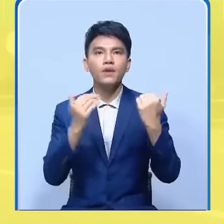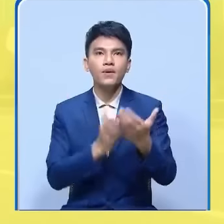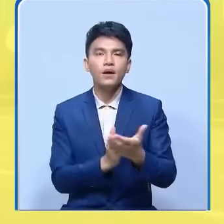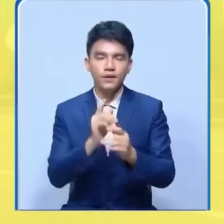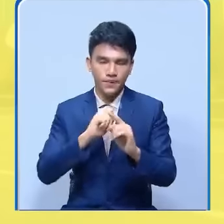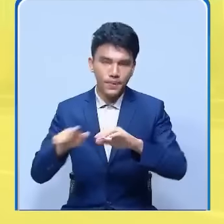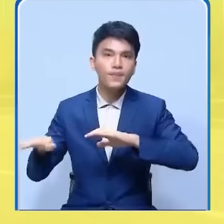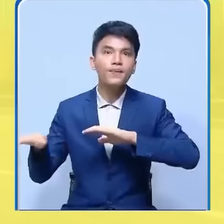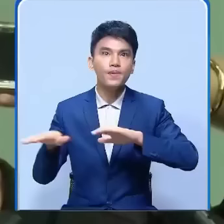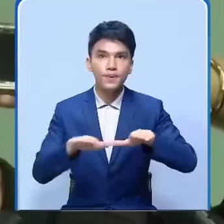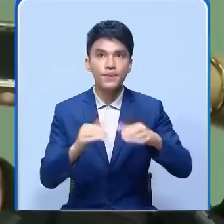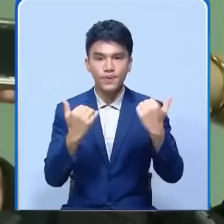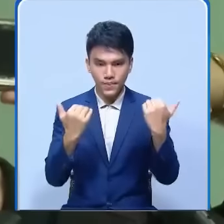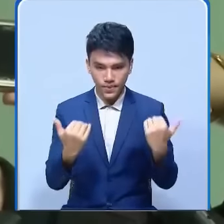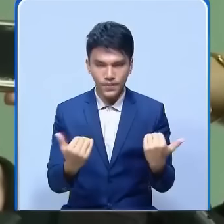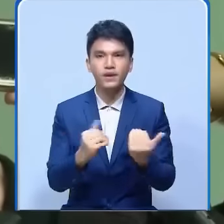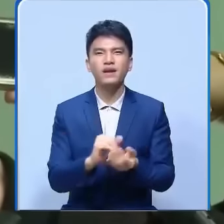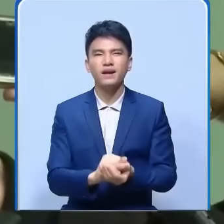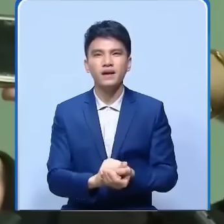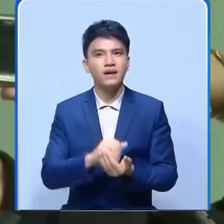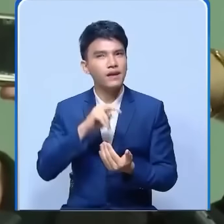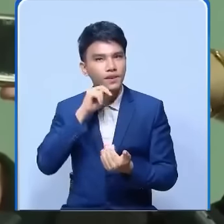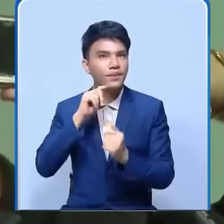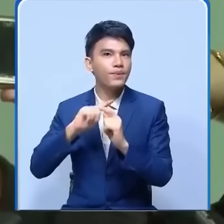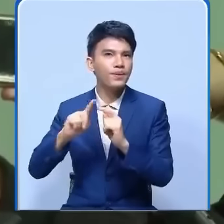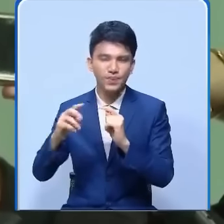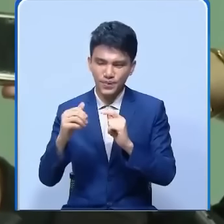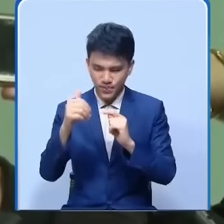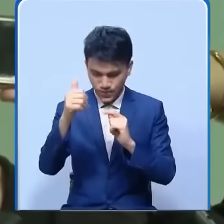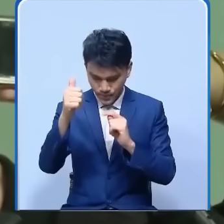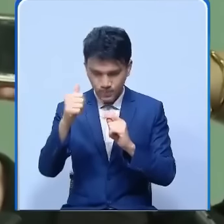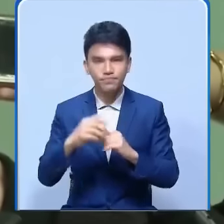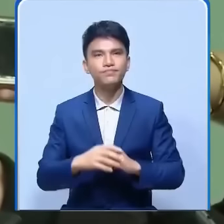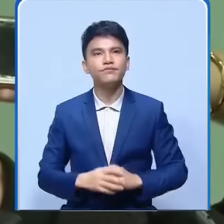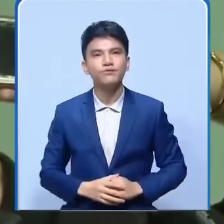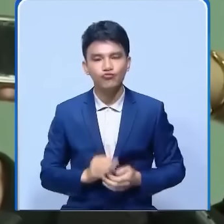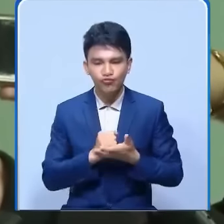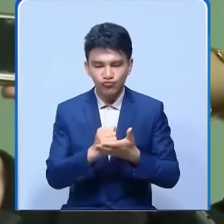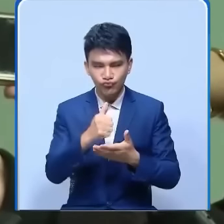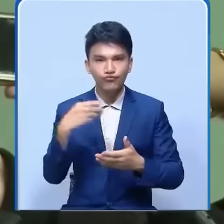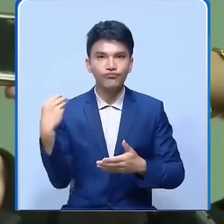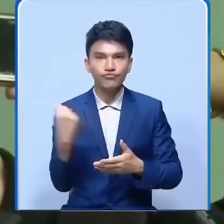นบายแล้วนะคะเมื่อกระแสน้ำดีขึ้นเมื่อไหร่เนี่ยช่วยเหลือทันที